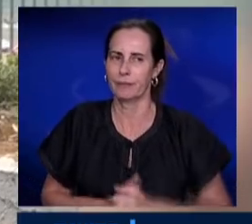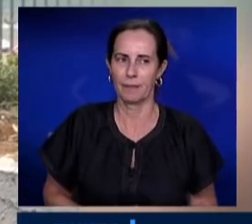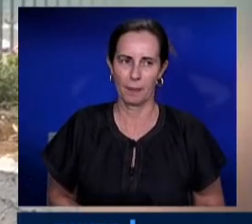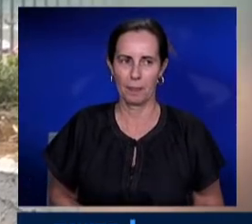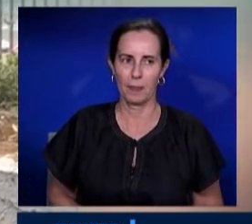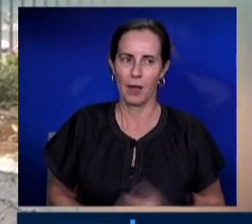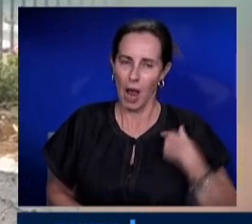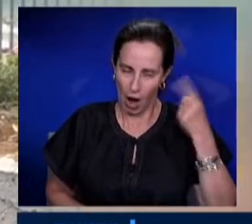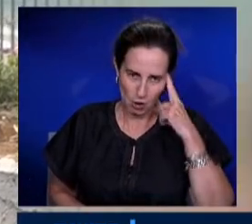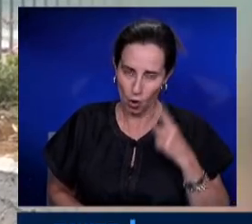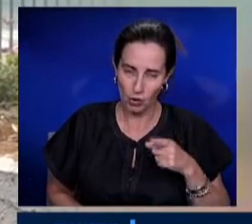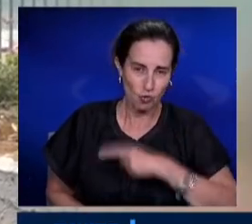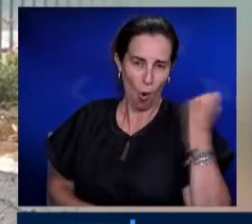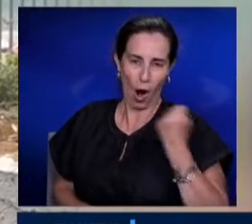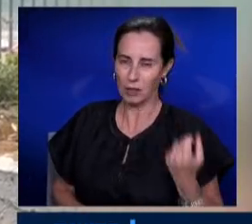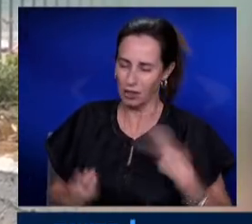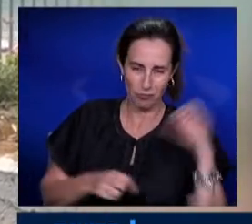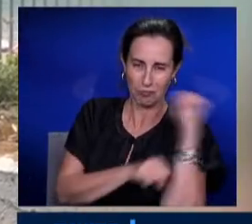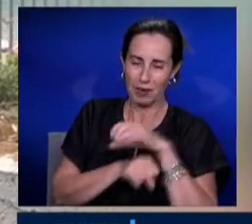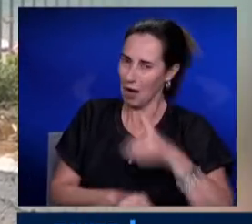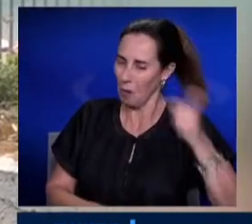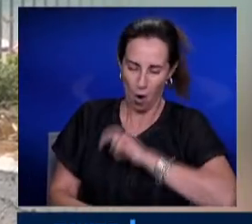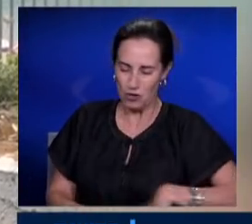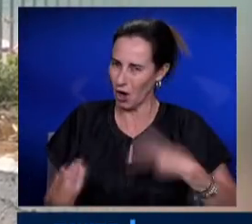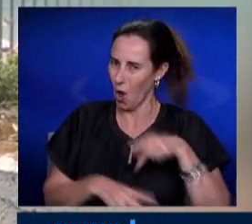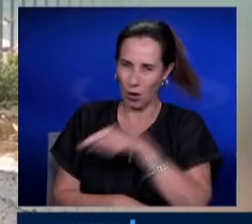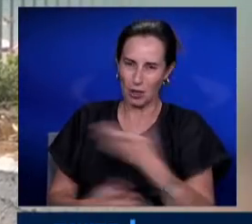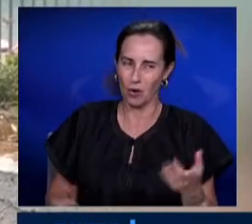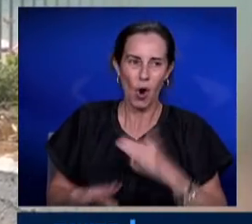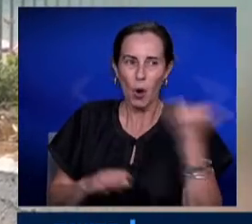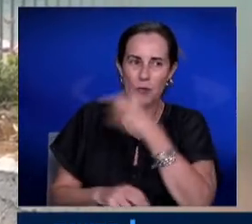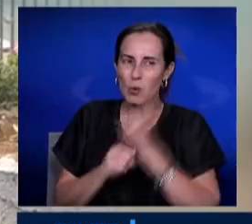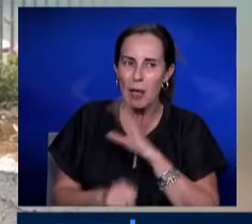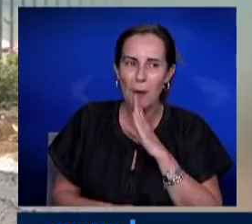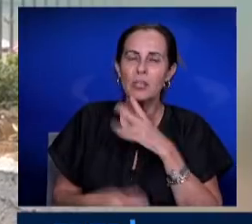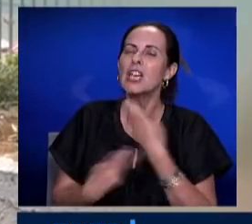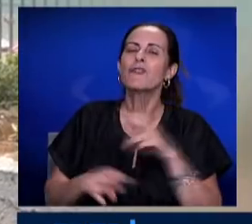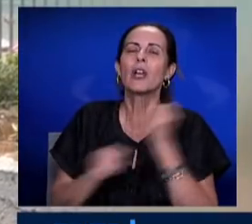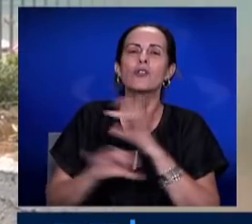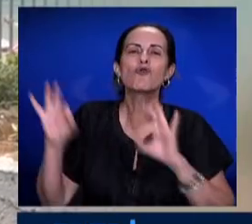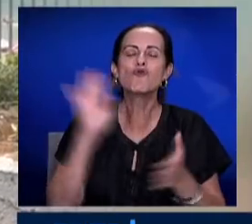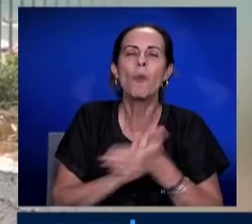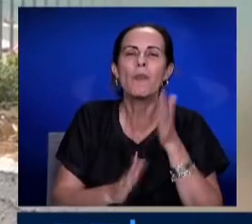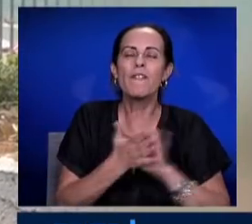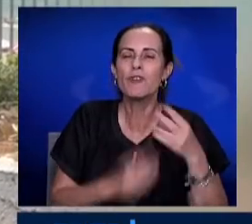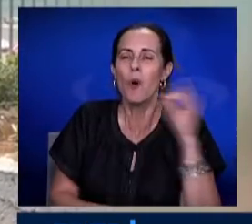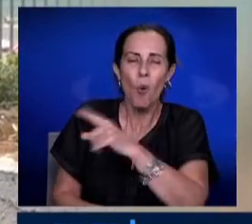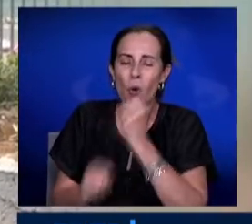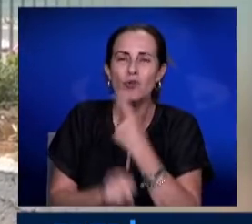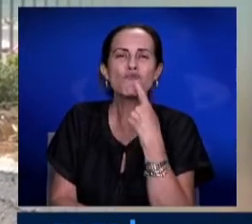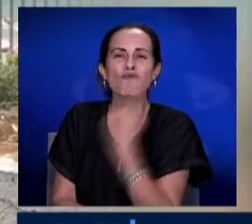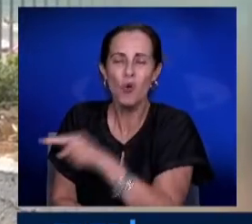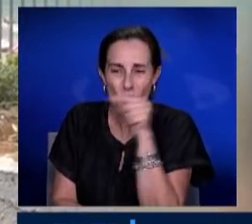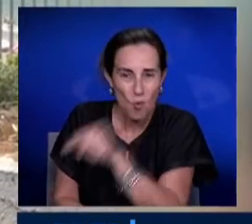אני יודע שאף אחד בעירייה לא יכול עליו, גם ראש העיר לא יכול עליו. כל פעם שהוא עושה בעיות, אי אפשר לעשות לו שום דבר. הוא עושה מה שבא לו, הוא